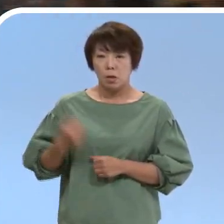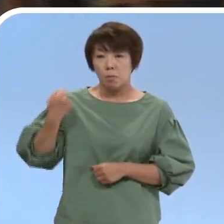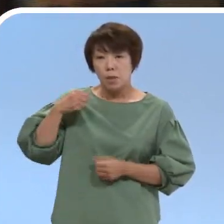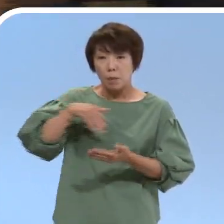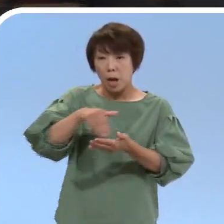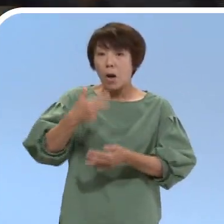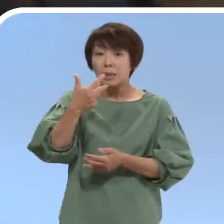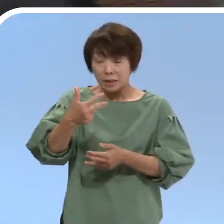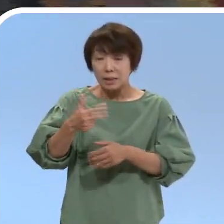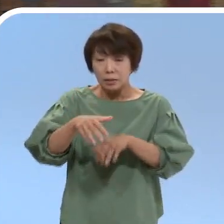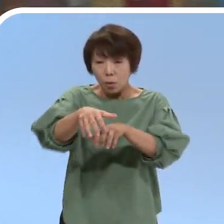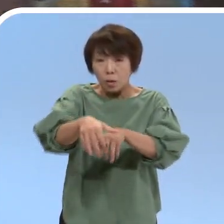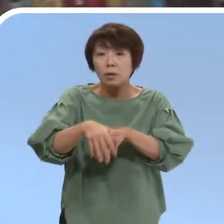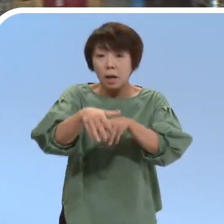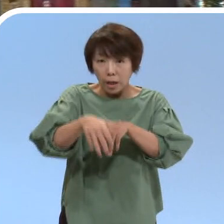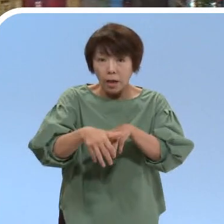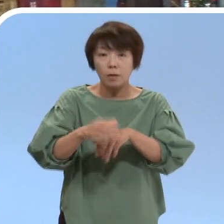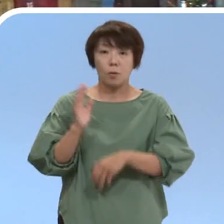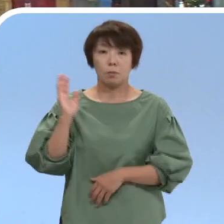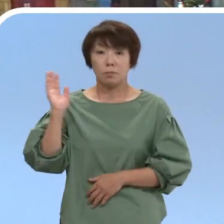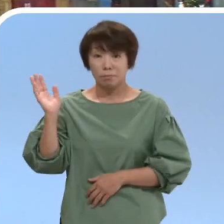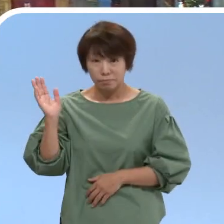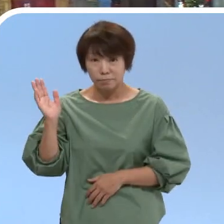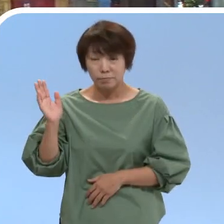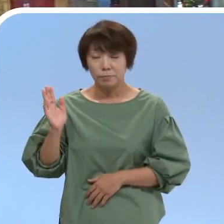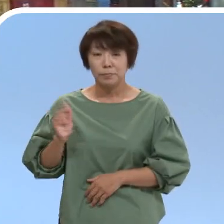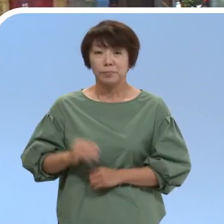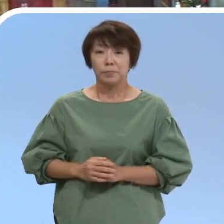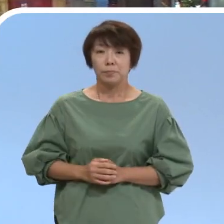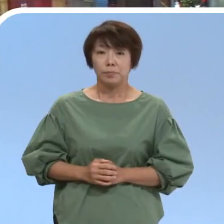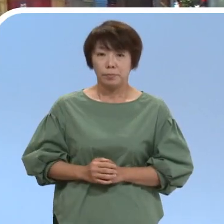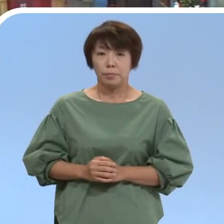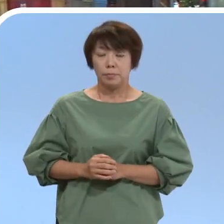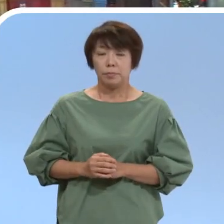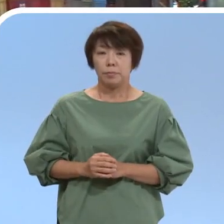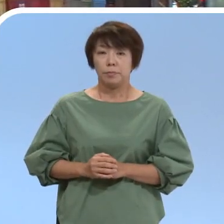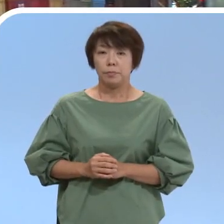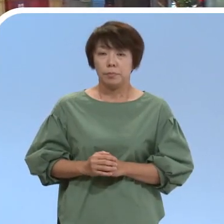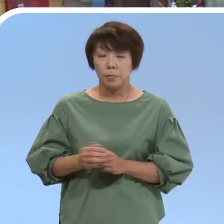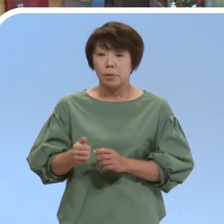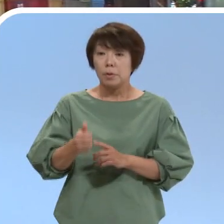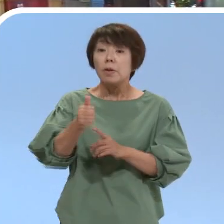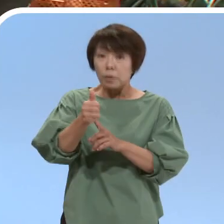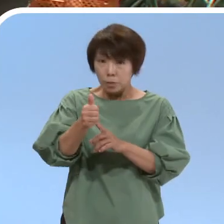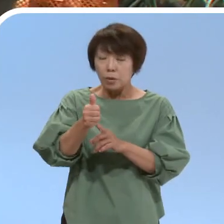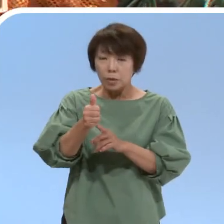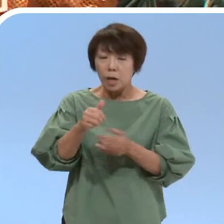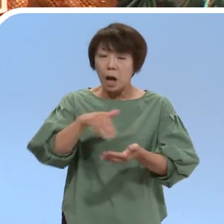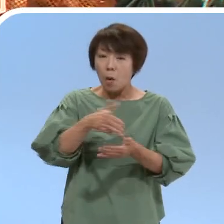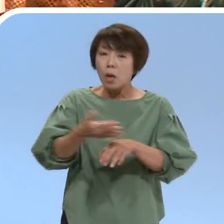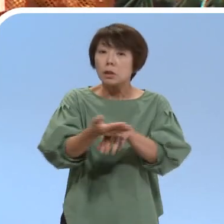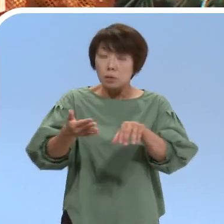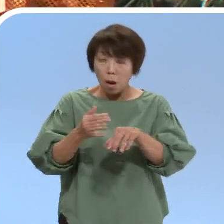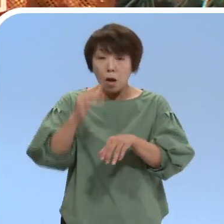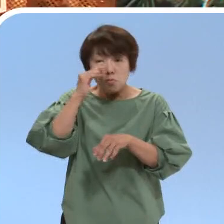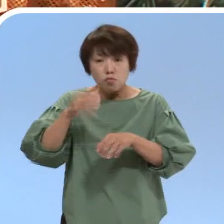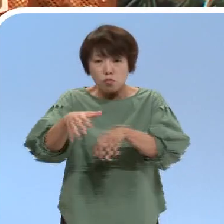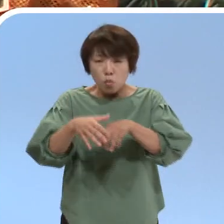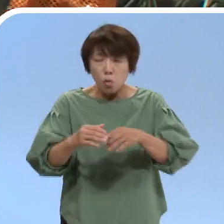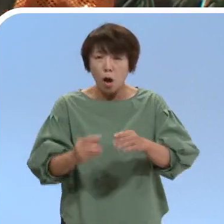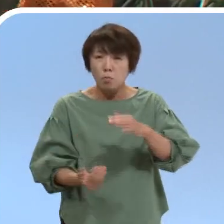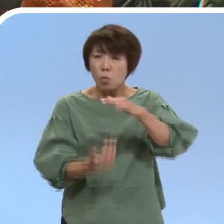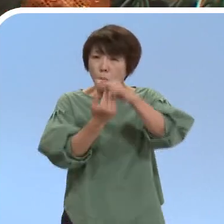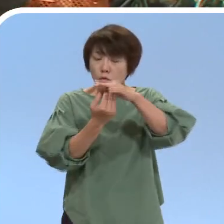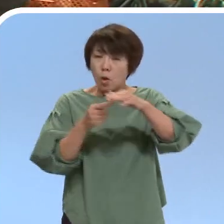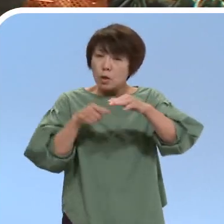南淡路市の玉ねぎ農園ニコニコファーム代表の迫田さんに、淡路島が玉ねぎの一大産